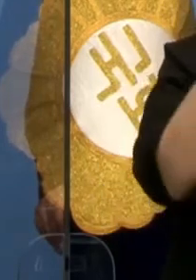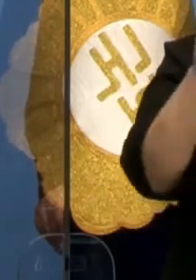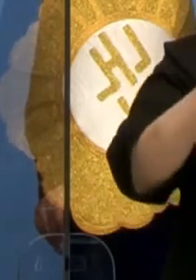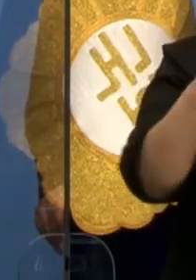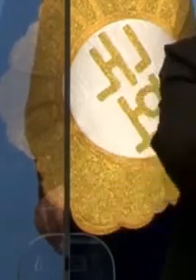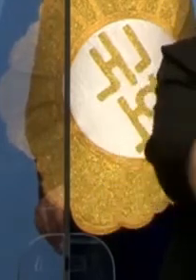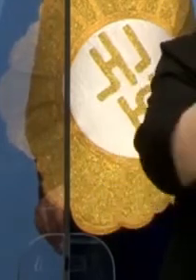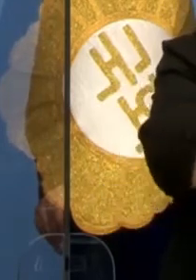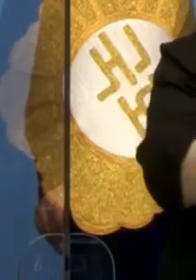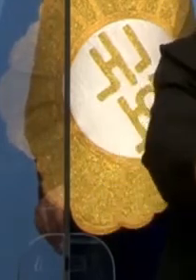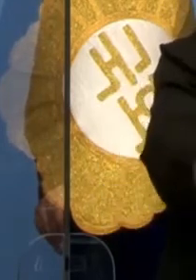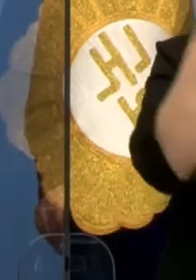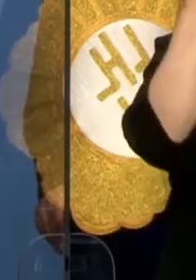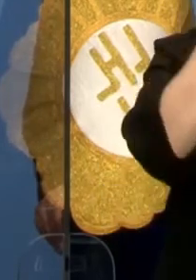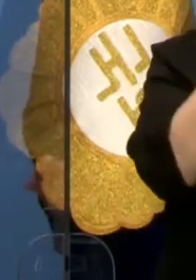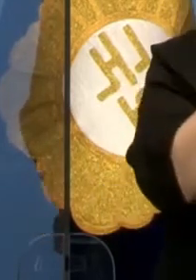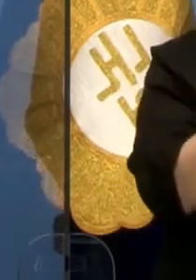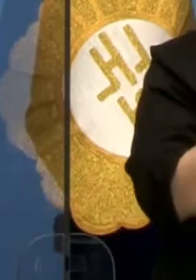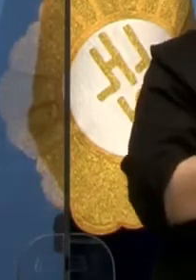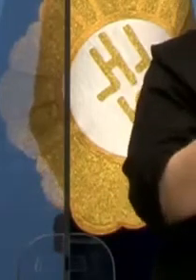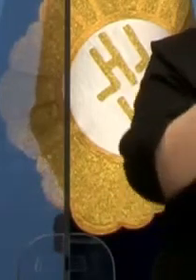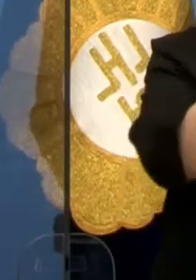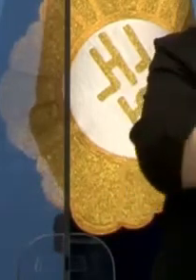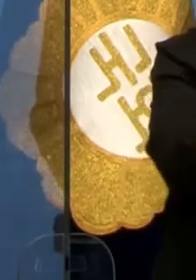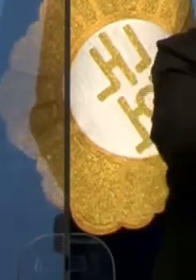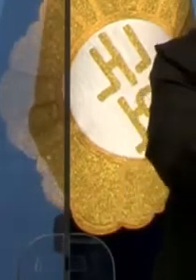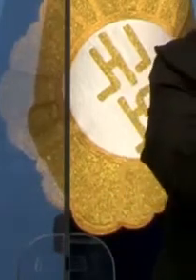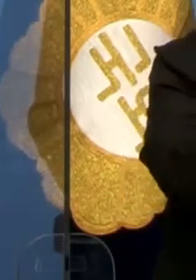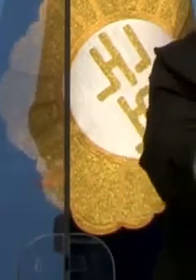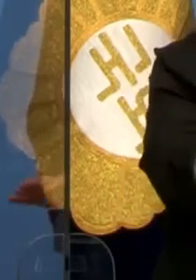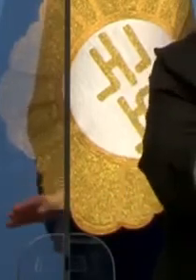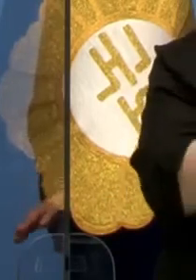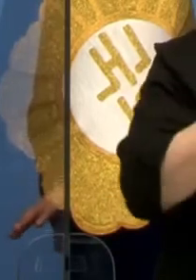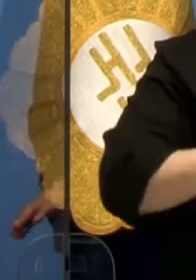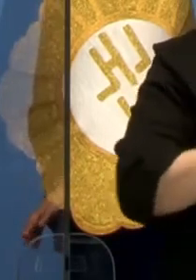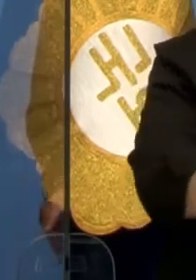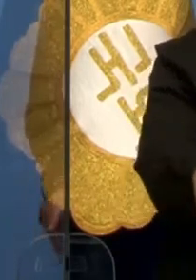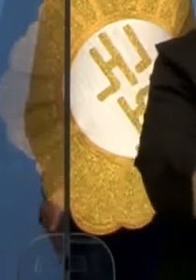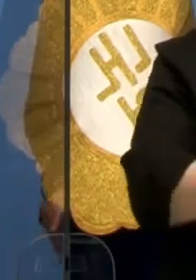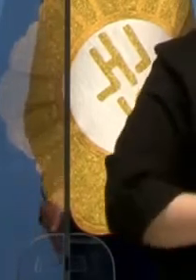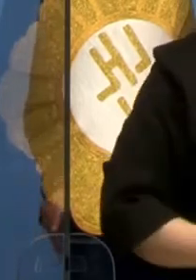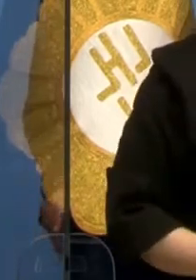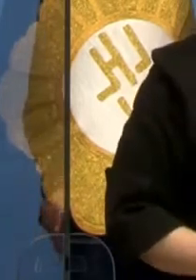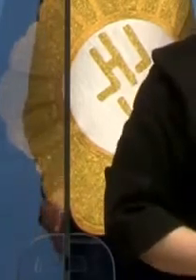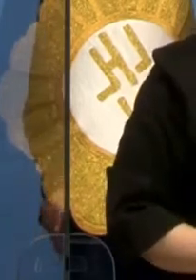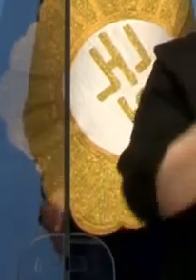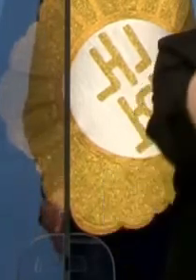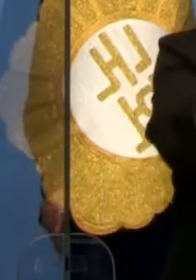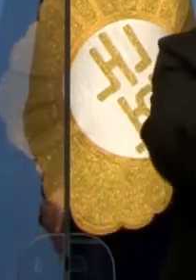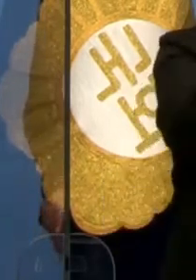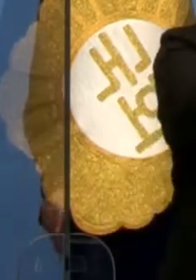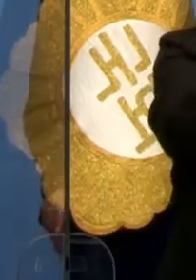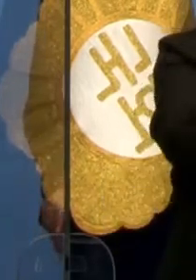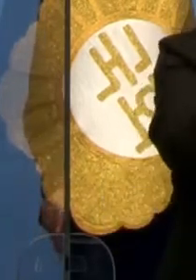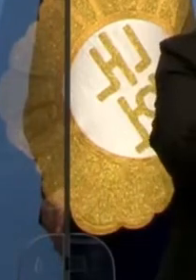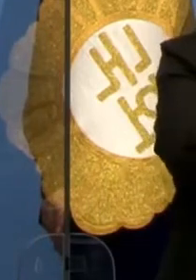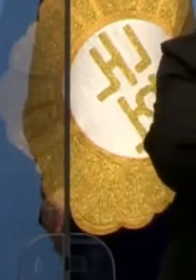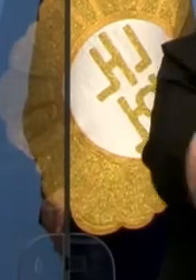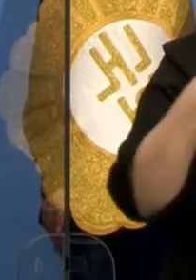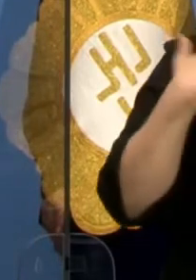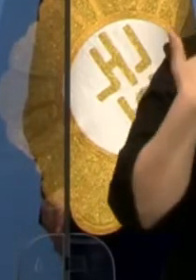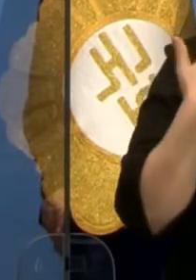포함해 국민 누구든지 그 대상을 가리지 않는다는 점을 명심해야 할 것입니다. 헌법 가치에 대한